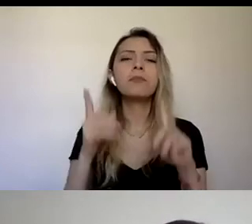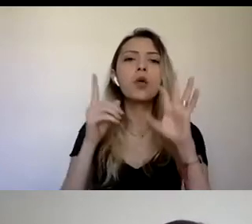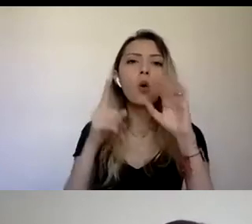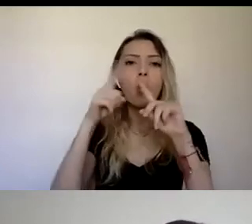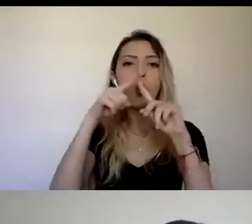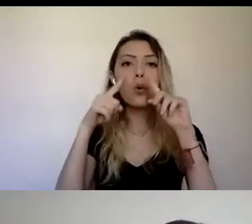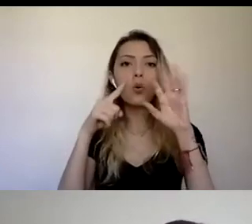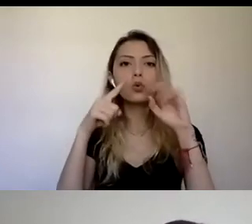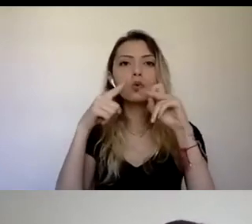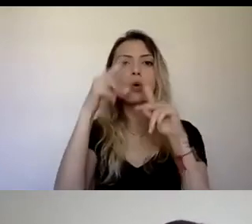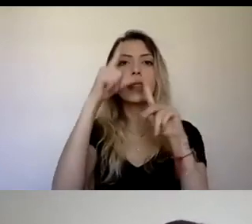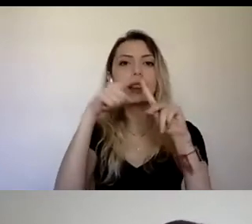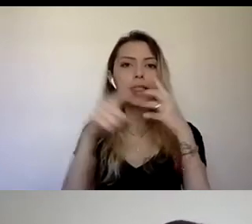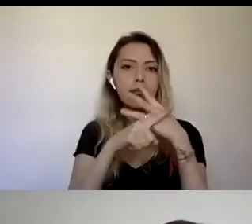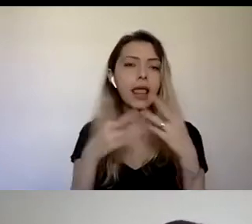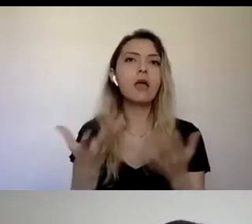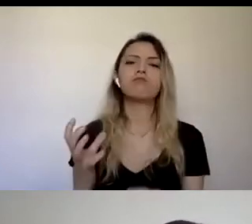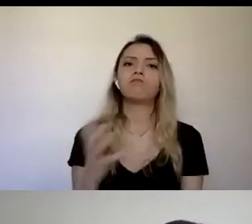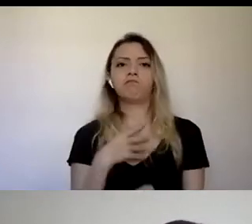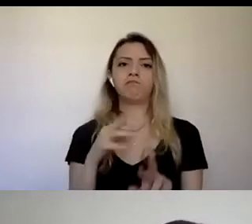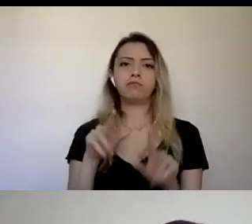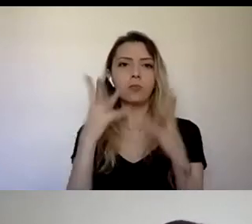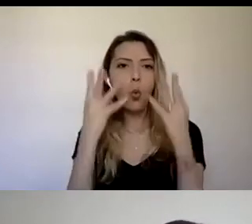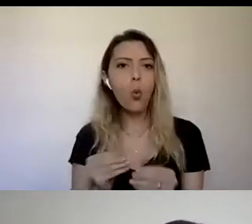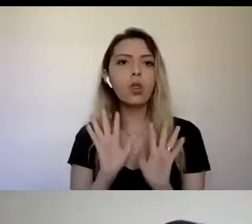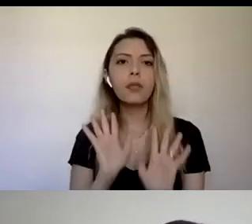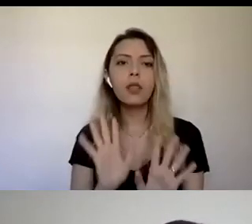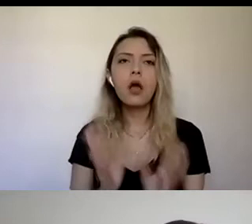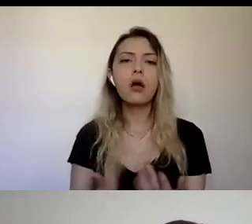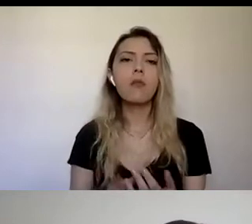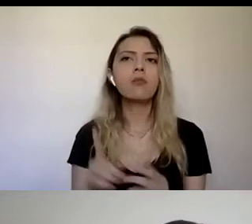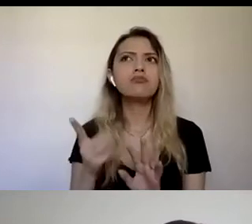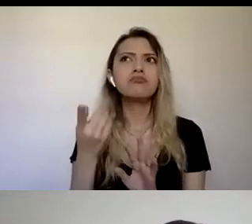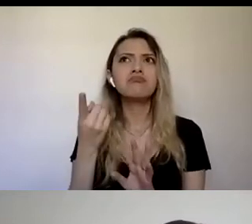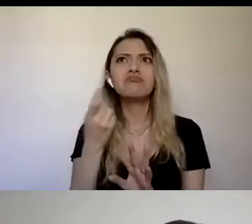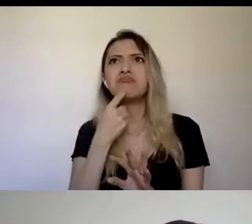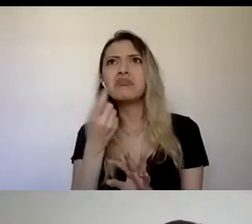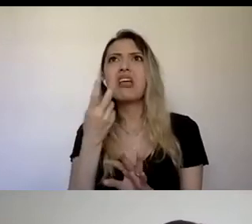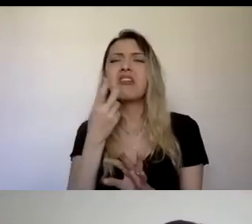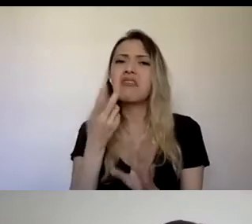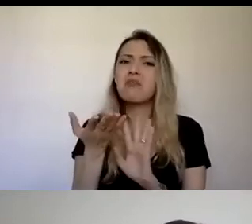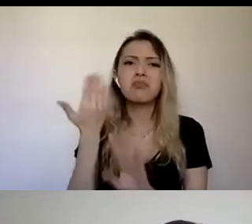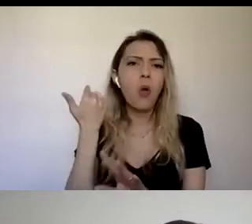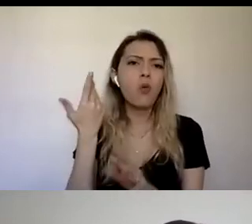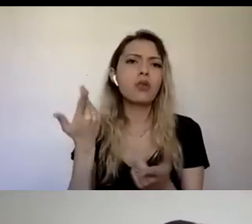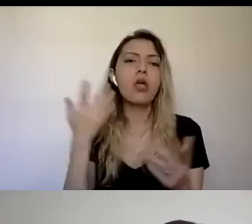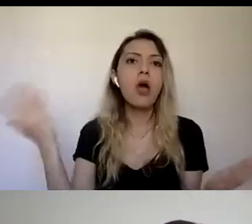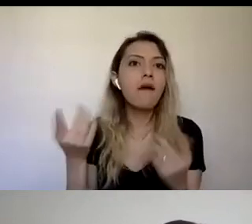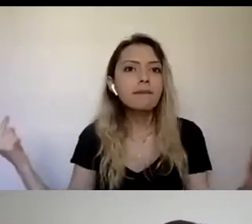otoriteleşebilir ama bundan birkaç sene önce tam da ters bir rüzgar